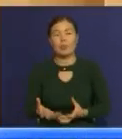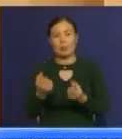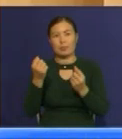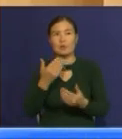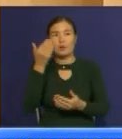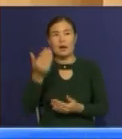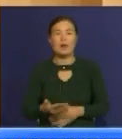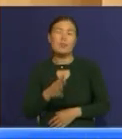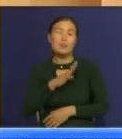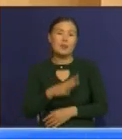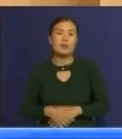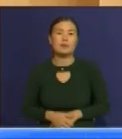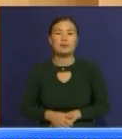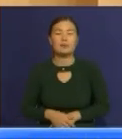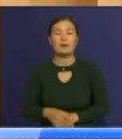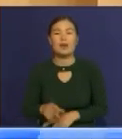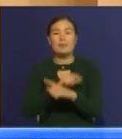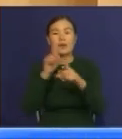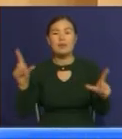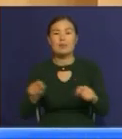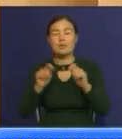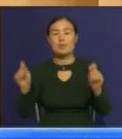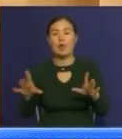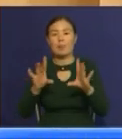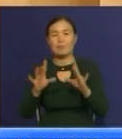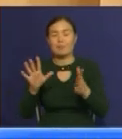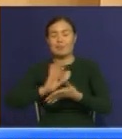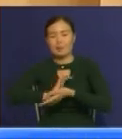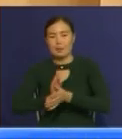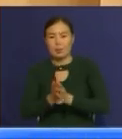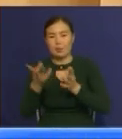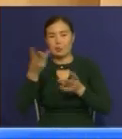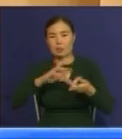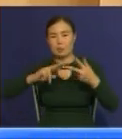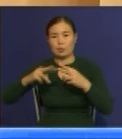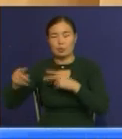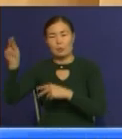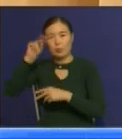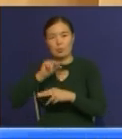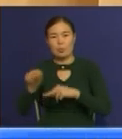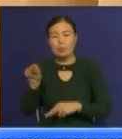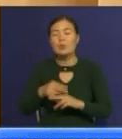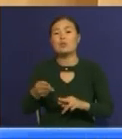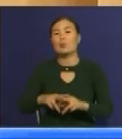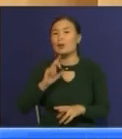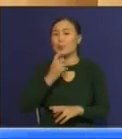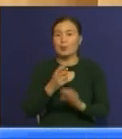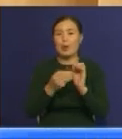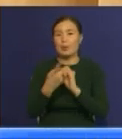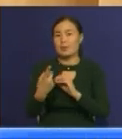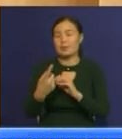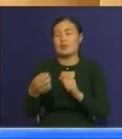Жолдауда айтылған білім алудың қолжетімділігін арттыру, оқушыларға орын жетіспеуі мен мектептердің 3 ауысымды оқытуын болдырмау мақсатында 14-ші